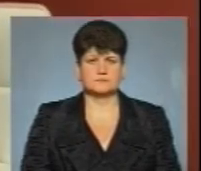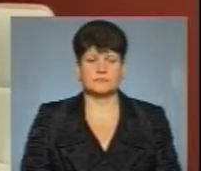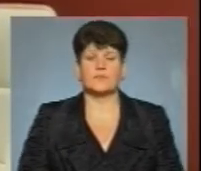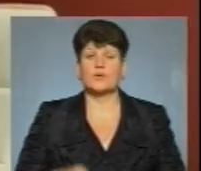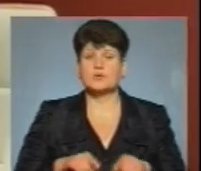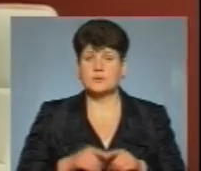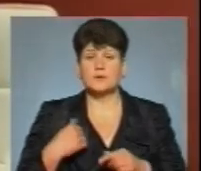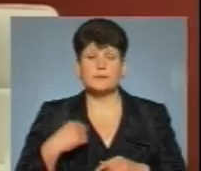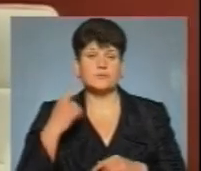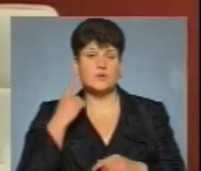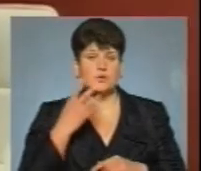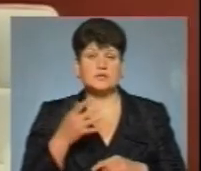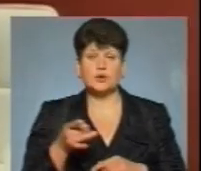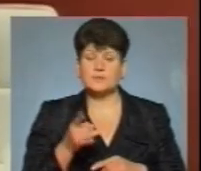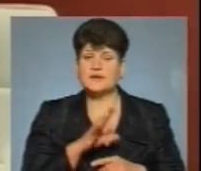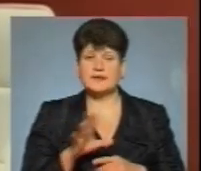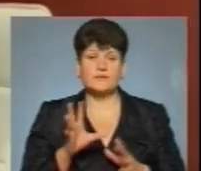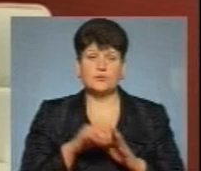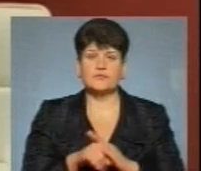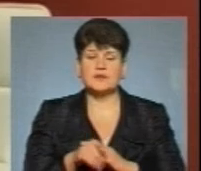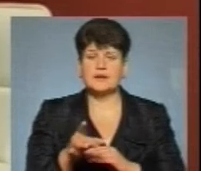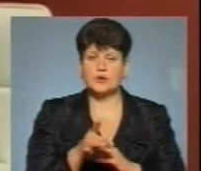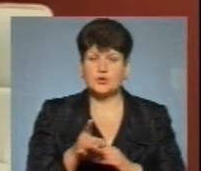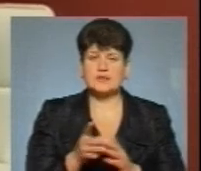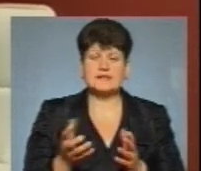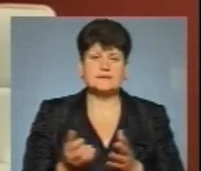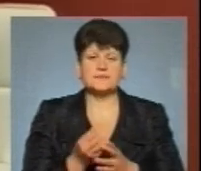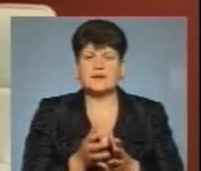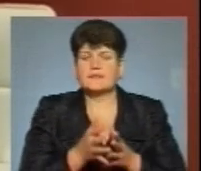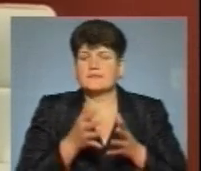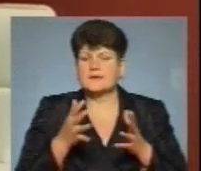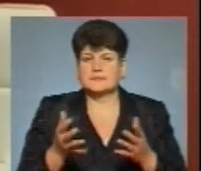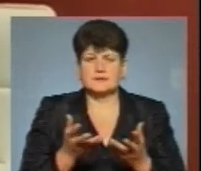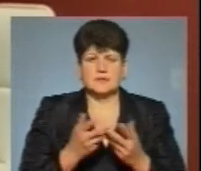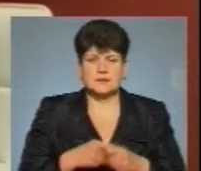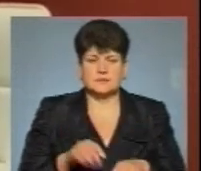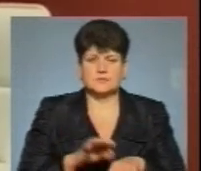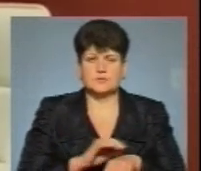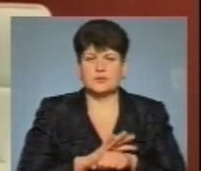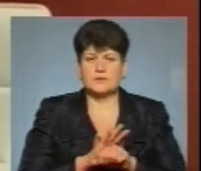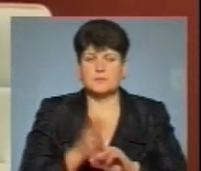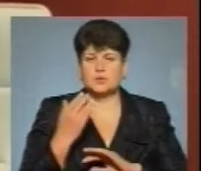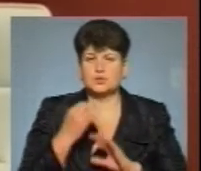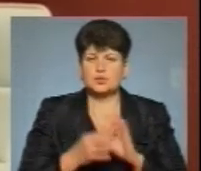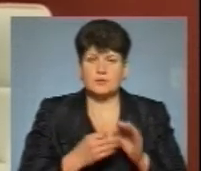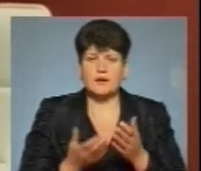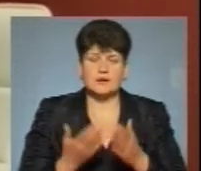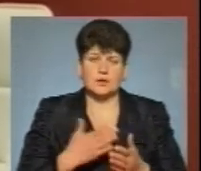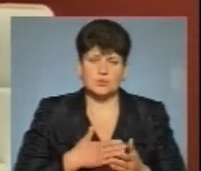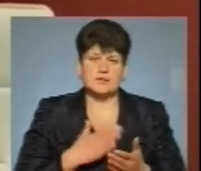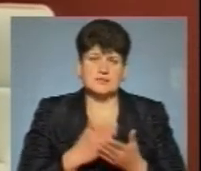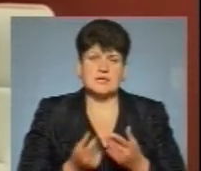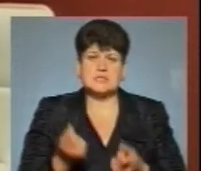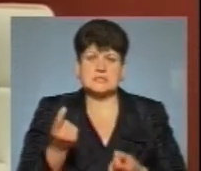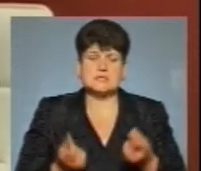Отже, як ми почули, Тернопільщина не належить до тих регіонів, де виявлено найбільше випадків коронавірусу минулої доби, і все ж ми маємо спалахи.